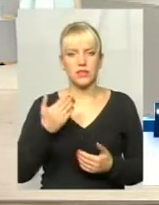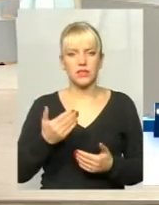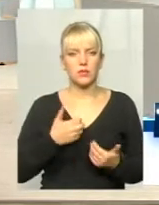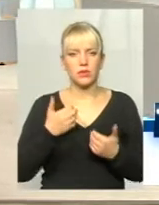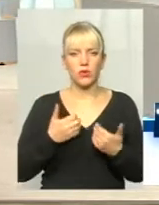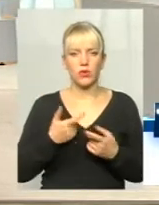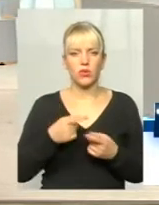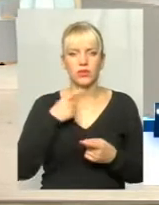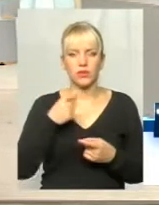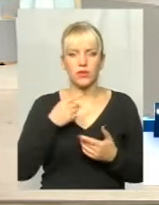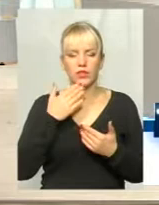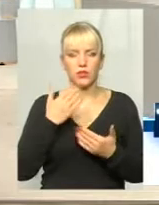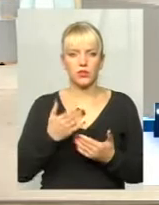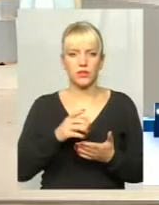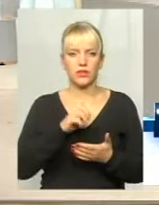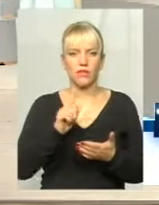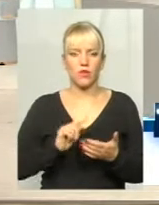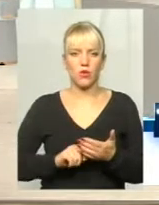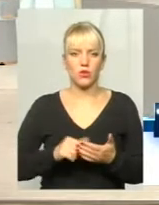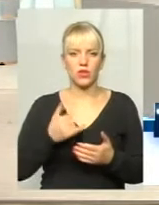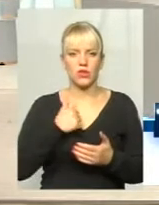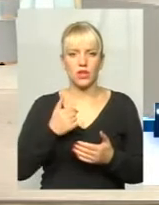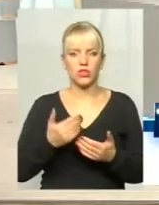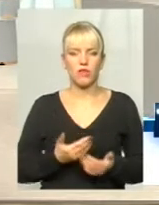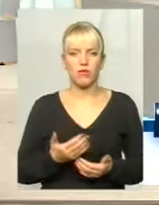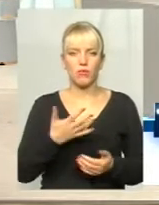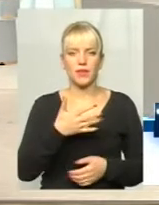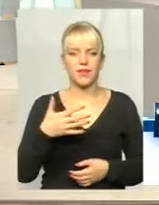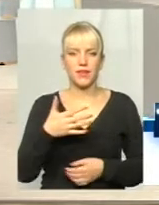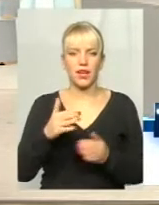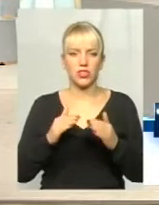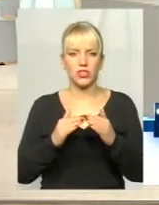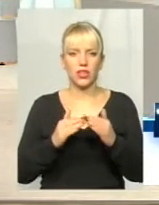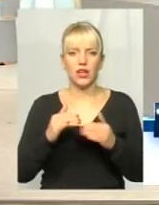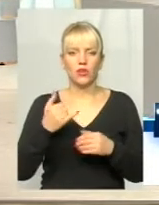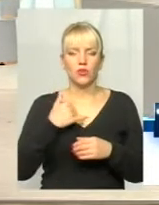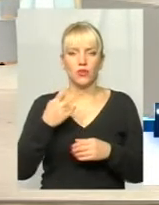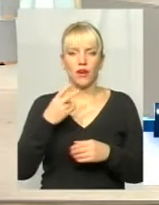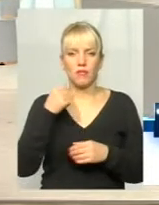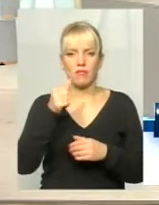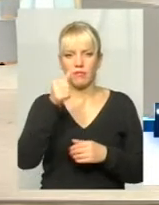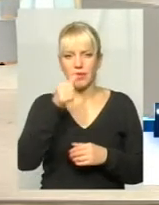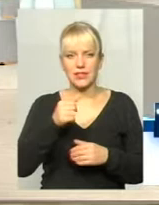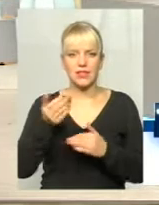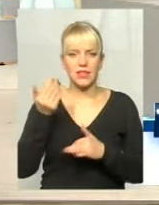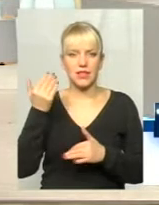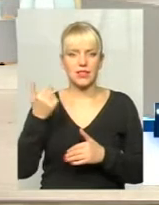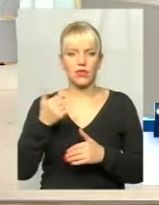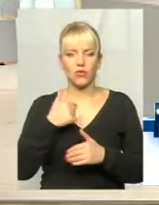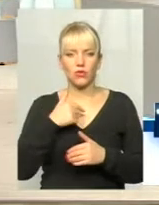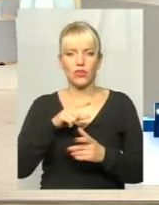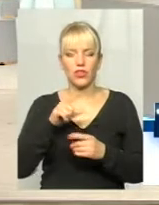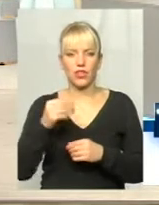такий вопрос у мене конкретний. Я в п'ятиэтажці живу. От 2 місяці назад у нас тут виїжджала